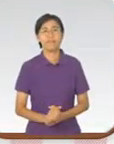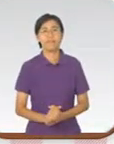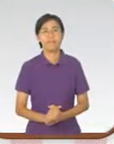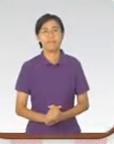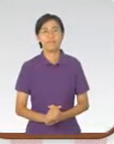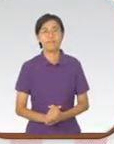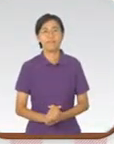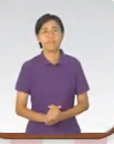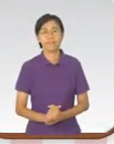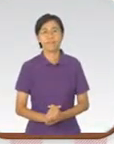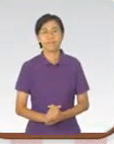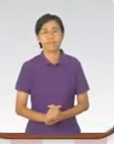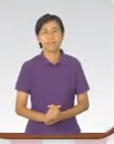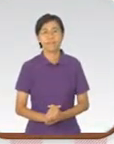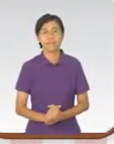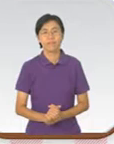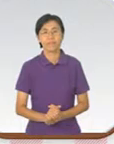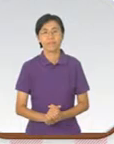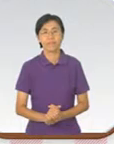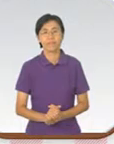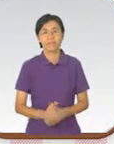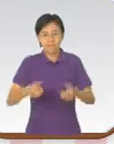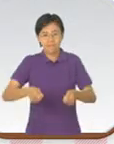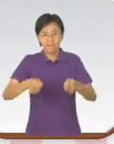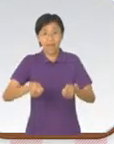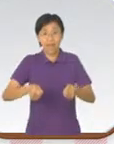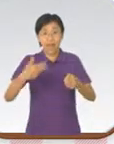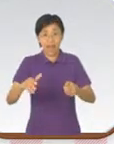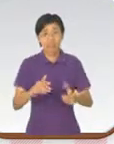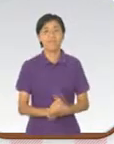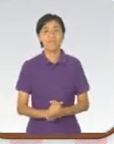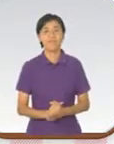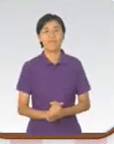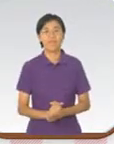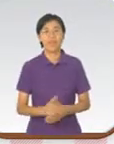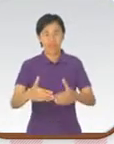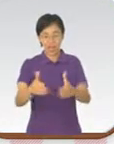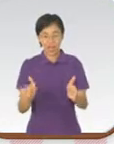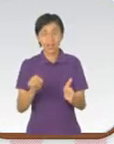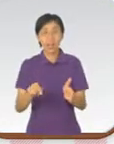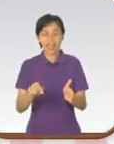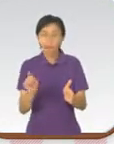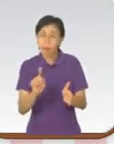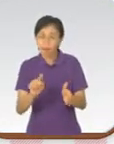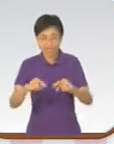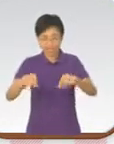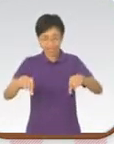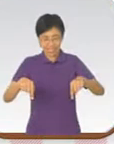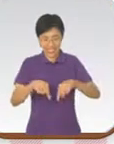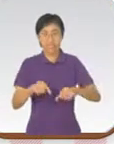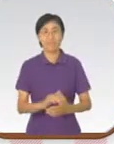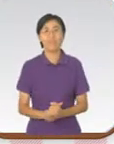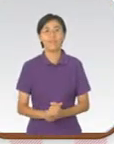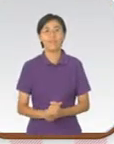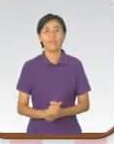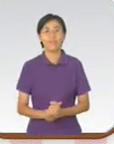แล้วมีอันนี้ด้วย อันนี้ก่อนละกัน มีเค้กที่ปาดไว้เรียบร้อยแล้ว ใช่ วันนี้อาจารย์เลือก เรียบร้อยแล้ว แบบก้อนสี่เหลี่ยมน่ารัก ก้อนสี่เหลี่ยมที่ปาดไปก็คือวิ